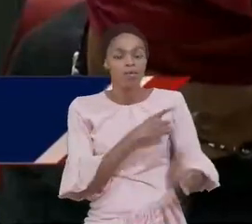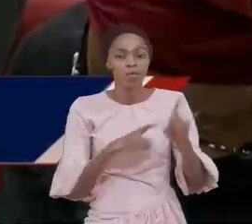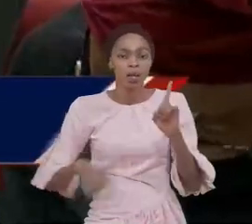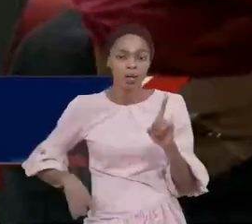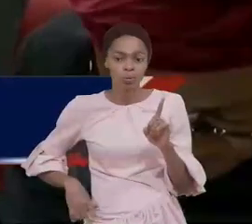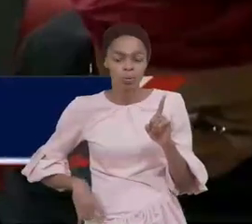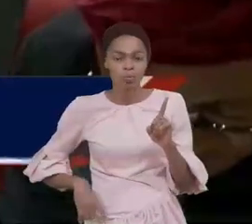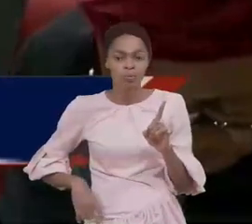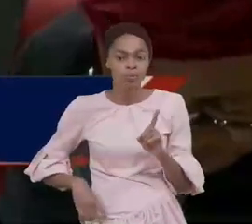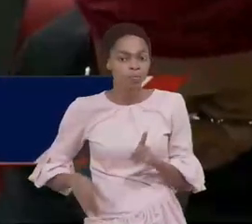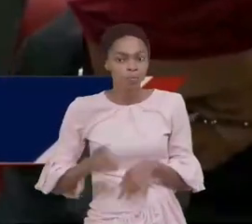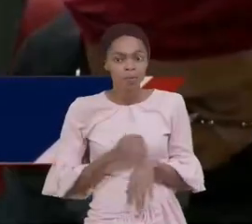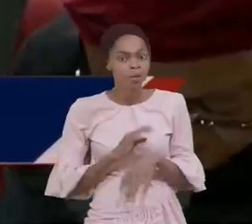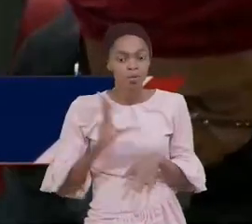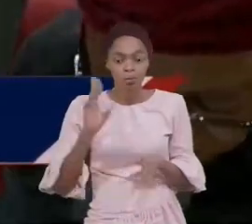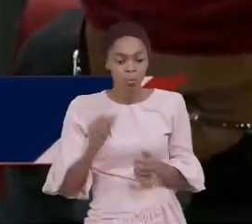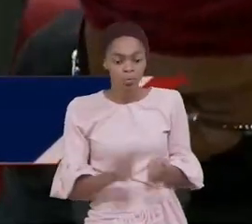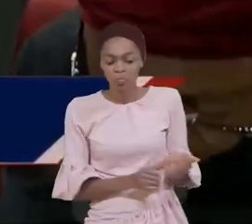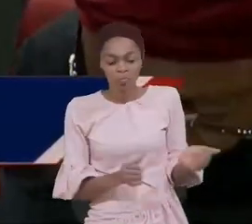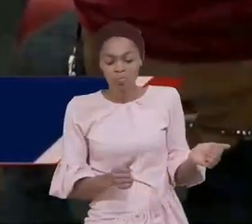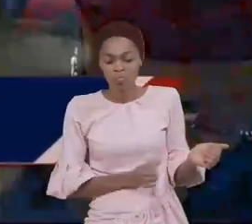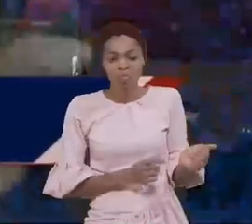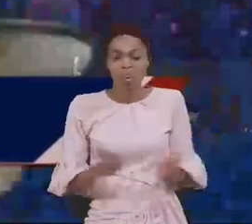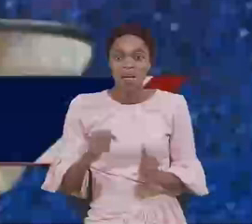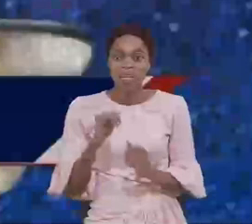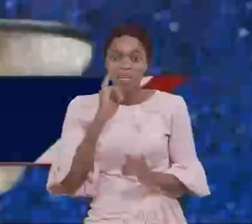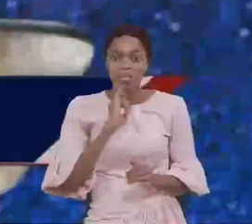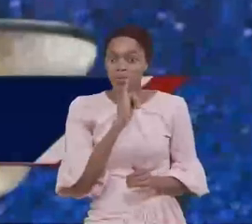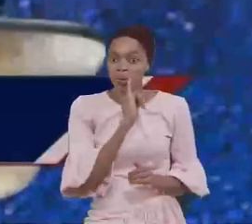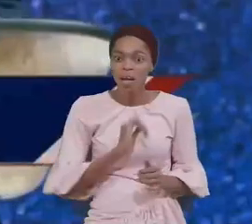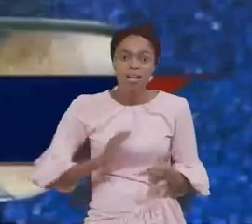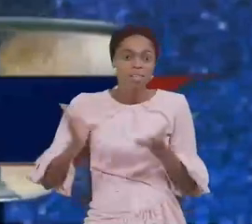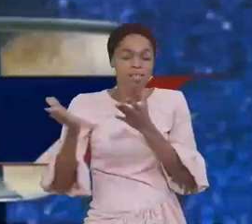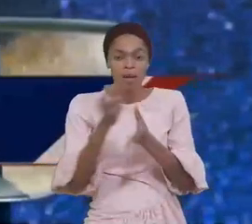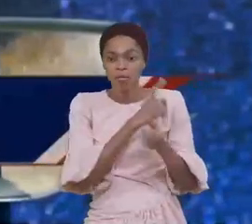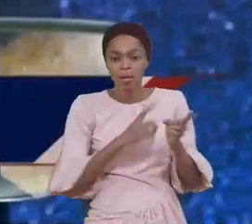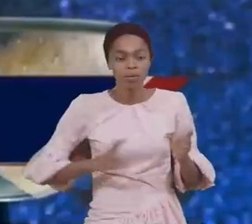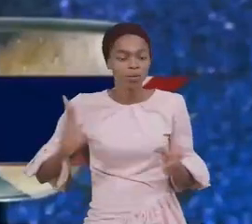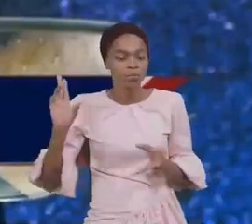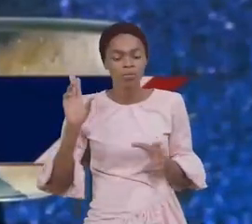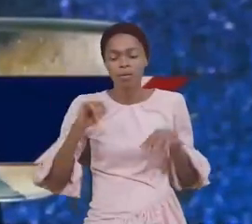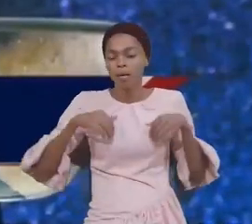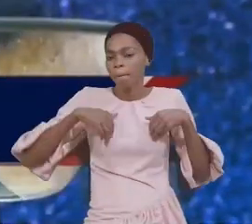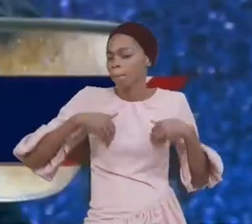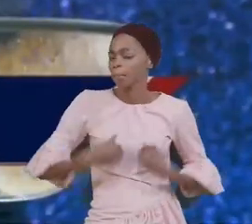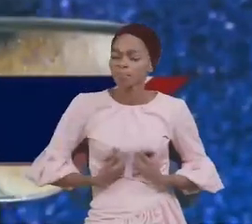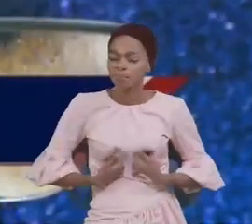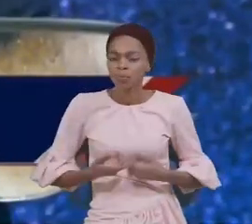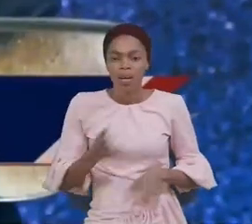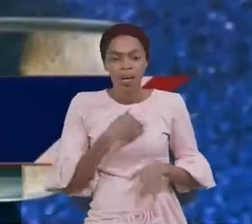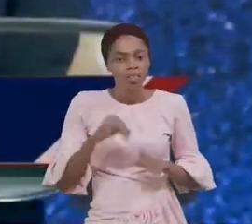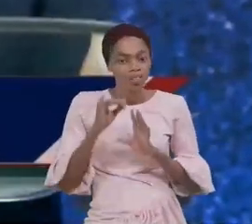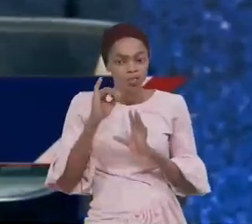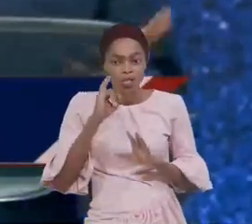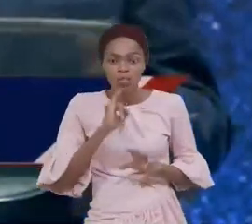Israël a servi l'Éternel. Il ne faut pas rester en arrière. Pas de fatigue. Israël a servi l'Éternel. Pas